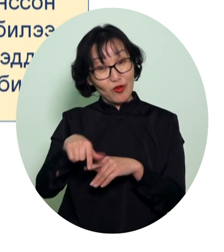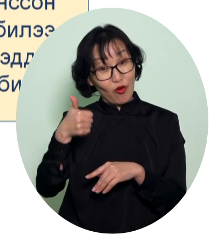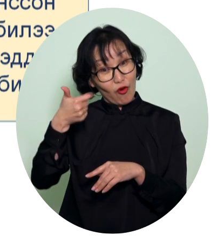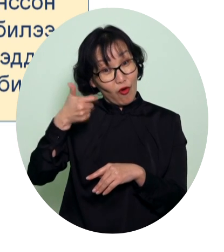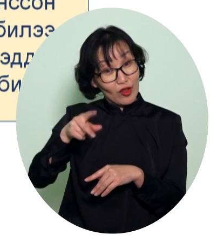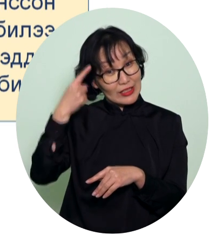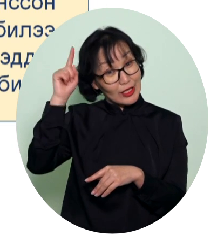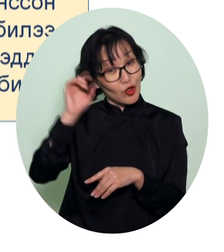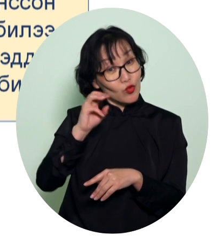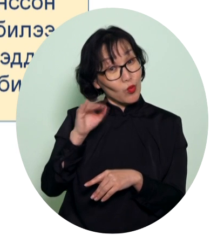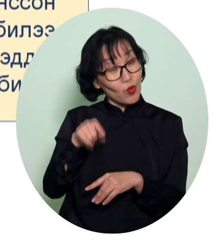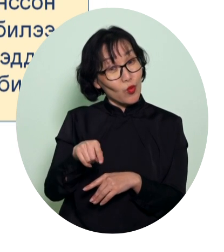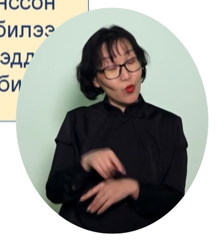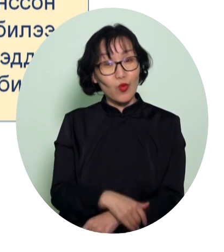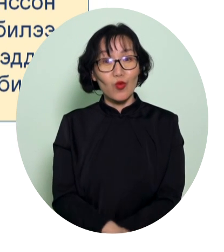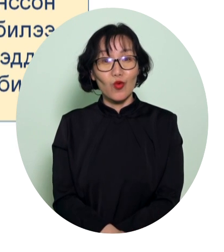Ном гол санаа юм болов.